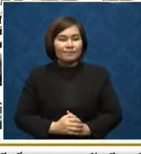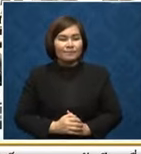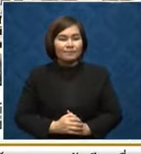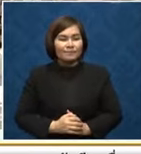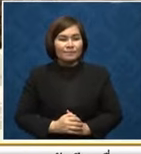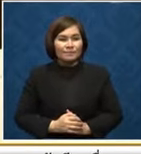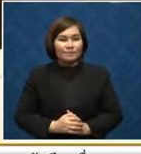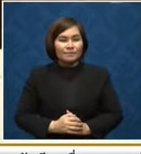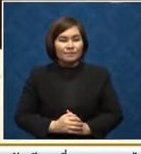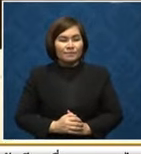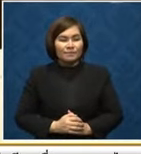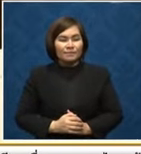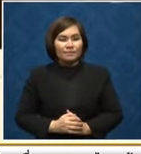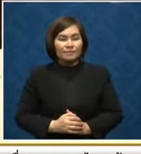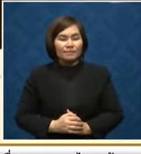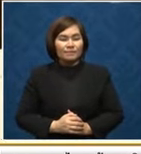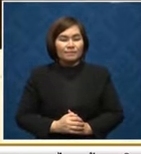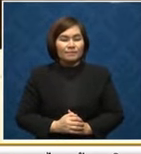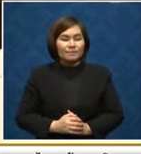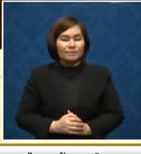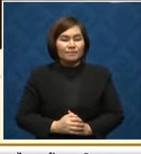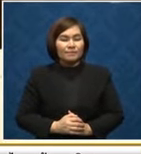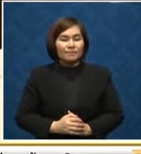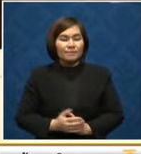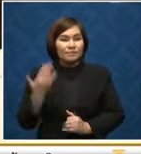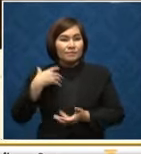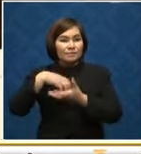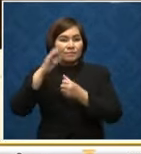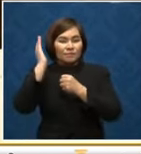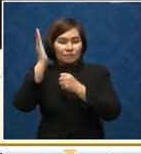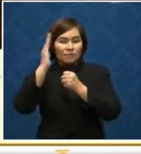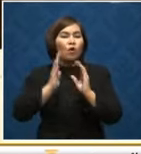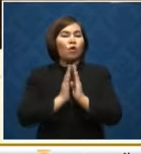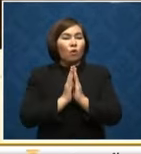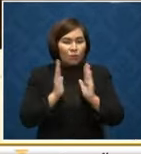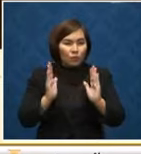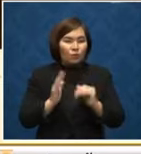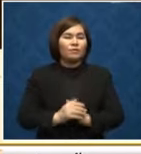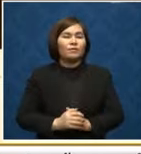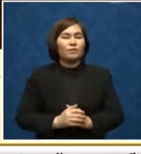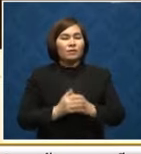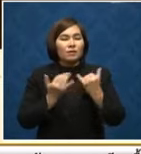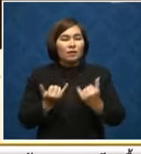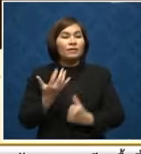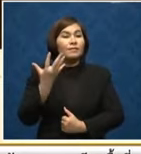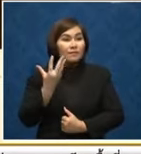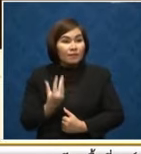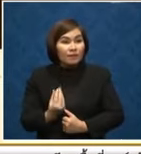ณคุณณัฐวุฒิเป็นอย่างมากก็คือตอนนี้เราก็เหลือ